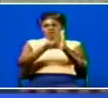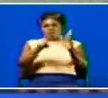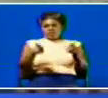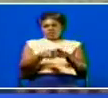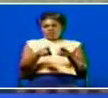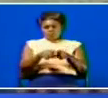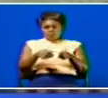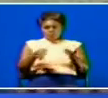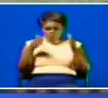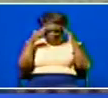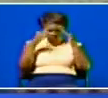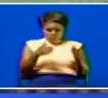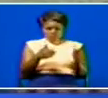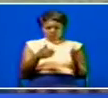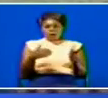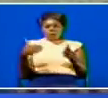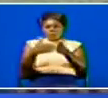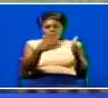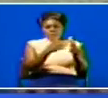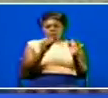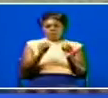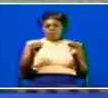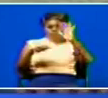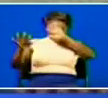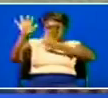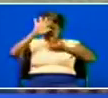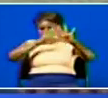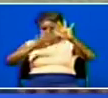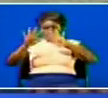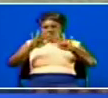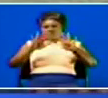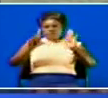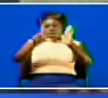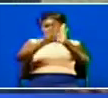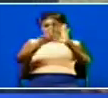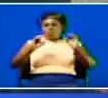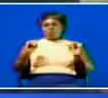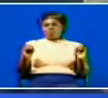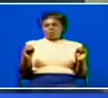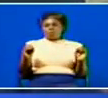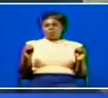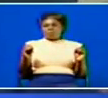who wish to disrupt, frustrate, delay the political process.